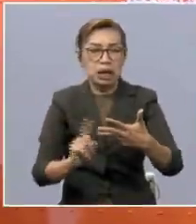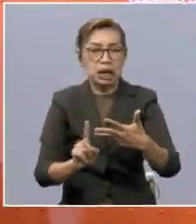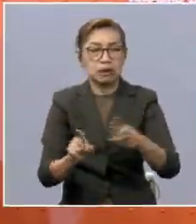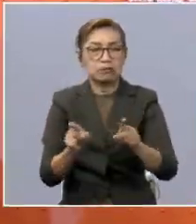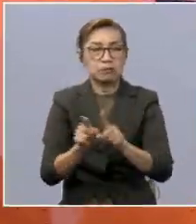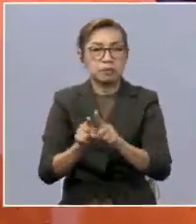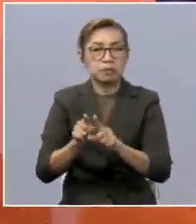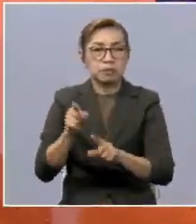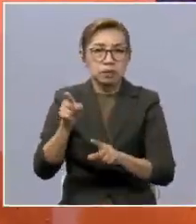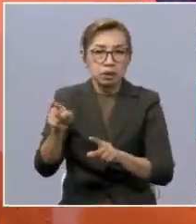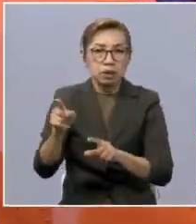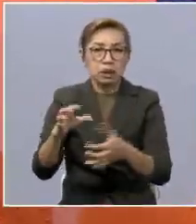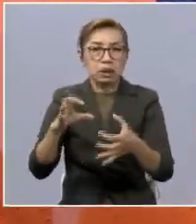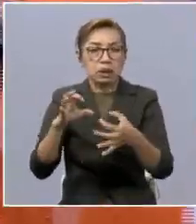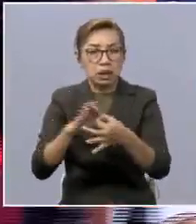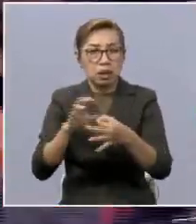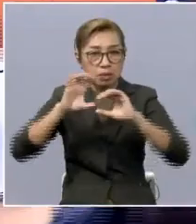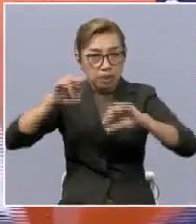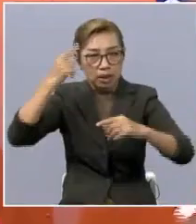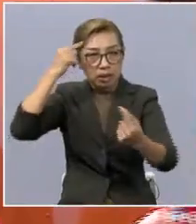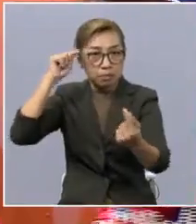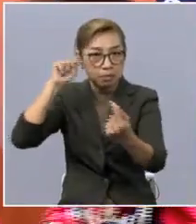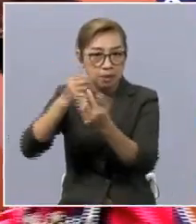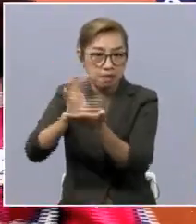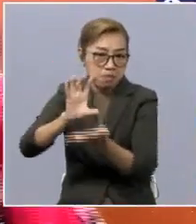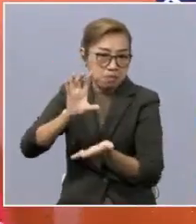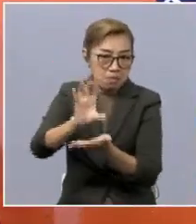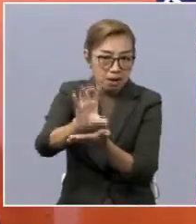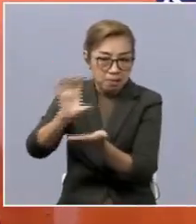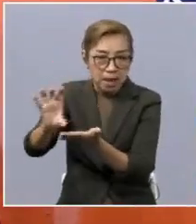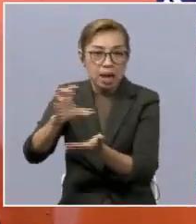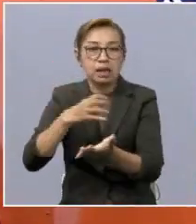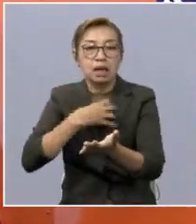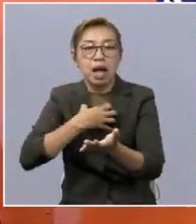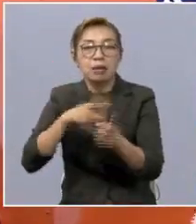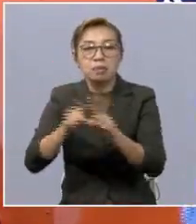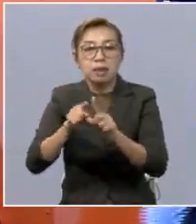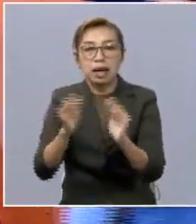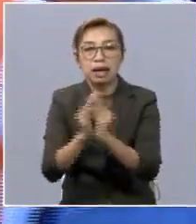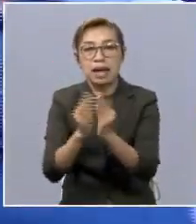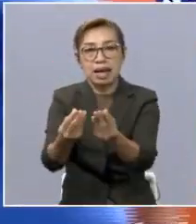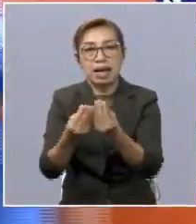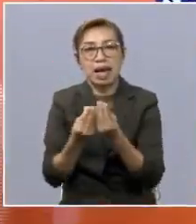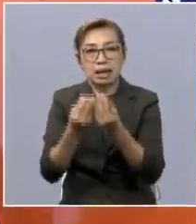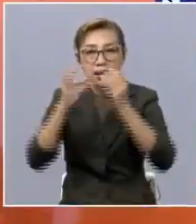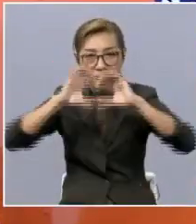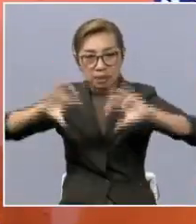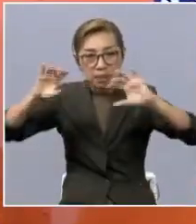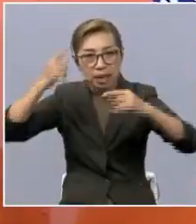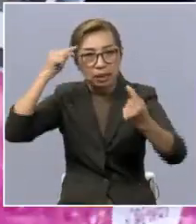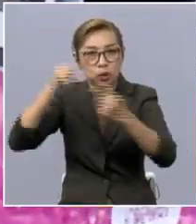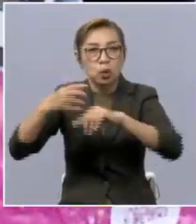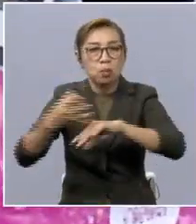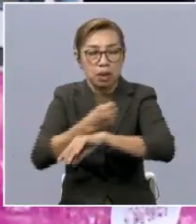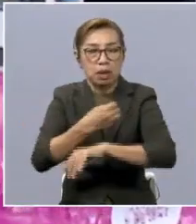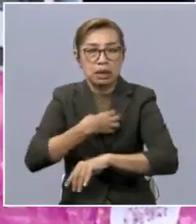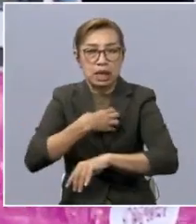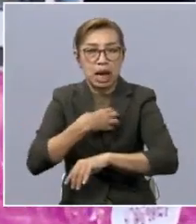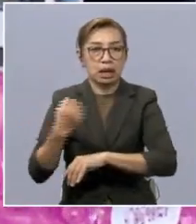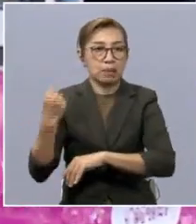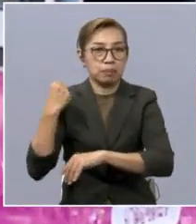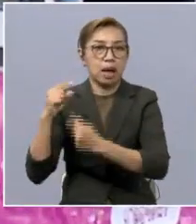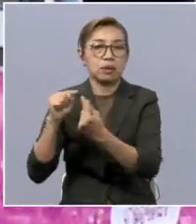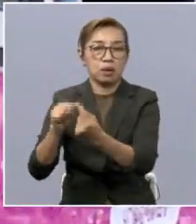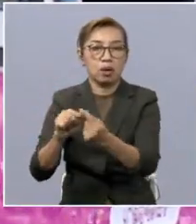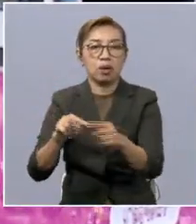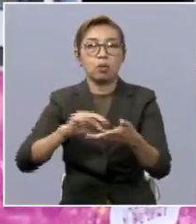เรื่องของการมุ่งใช้เงินเพื่อประโยชน์ทางการเมืองสร้างคะแนนนิยมให้กับรัฐบาลแล้วก็เพื่อความมั่นคงความอยู่รอดของตนเองทำให้การป